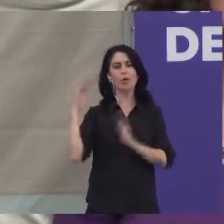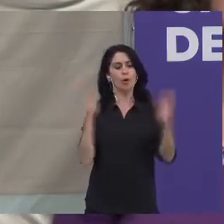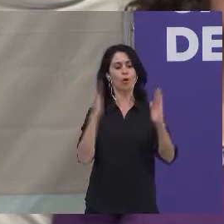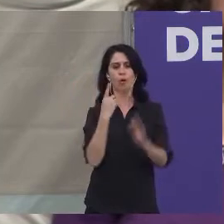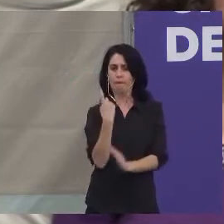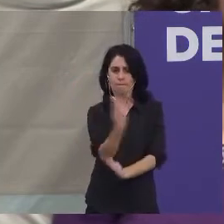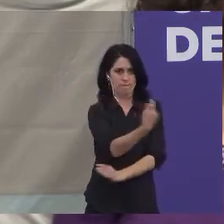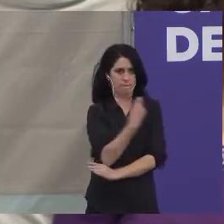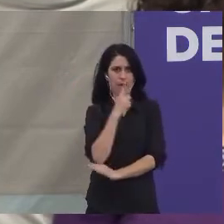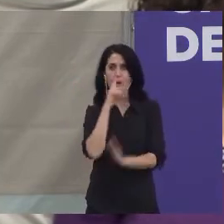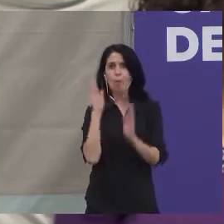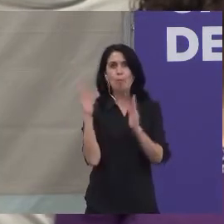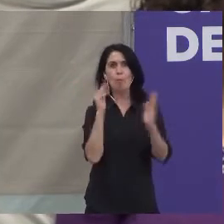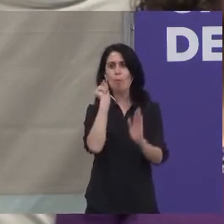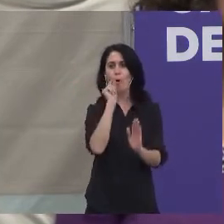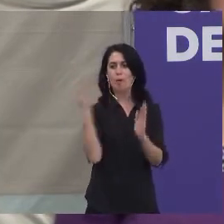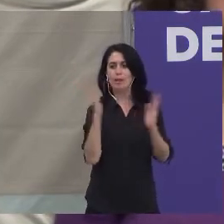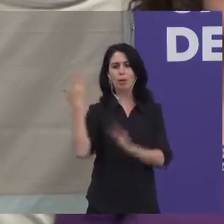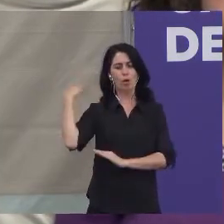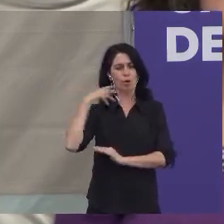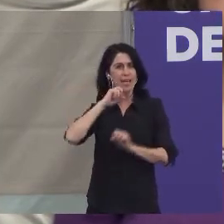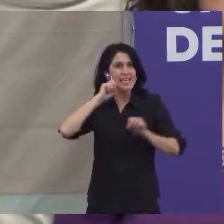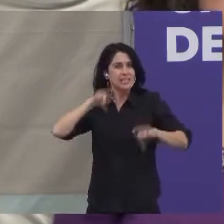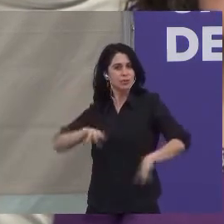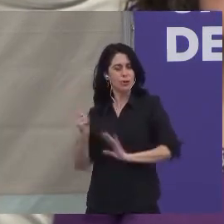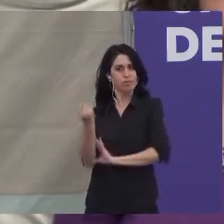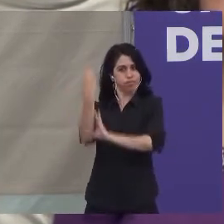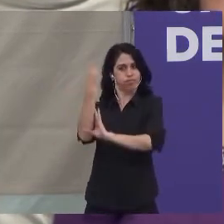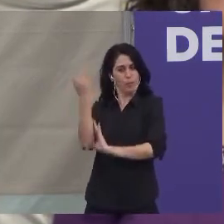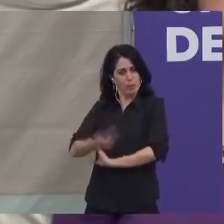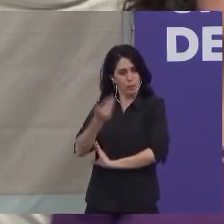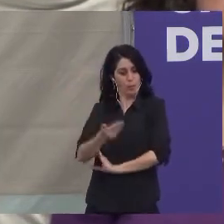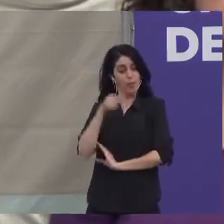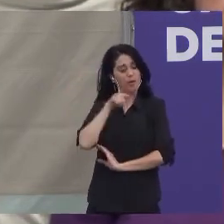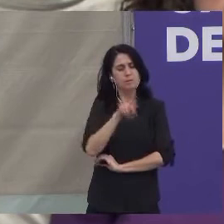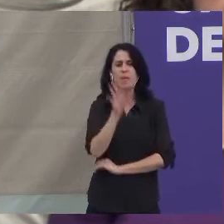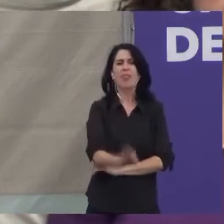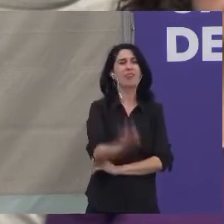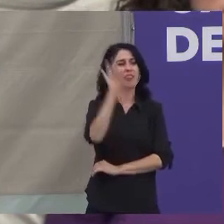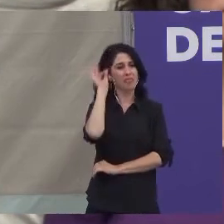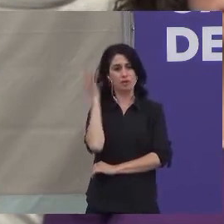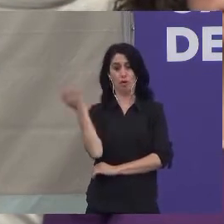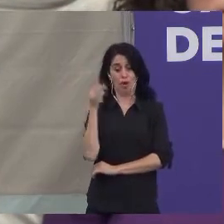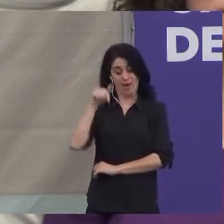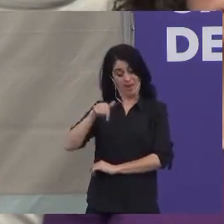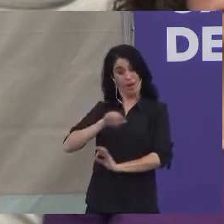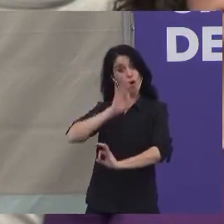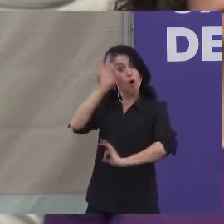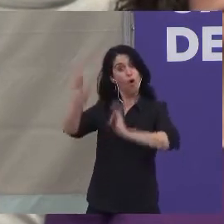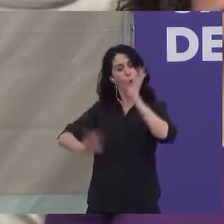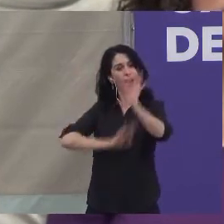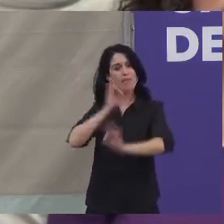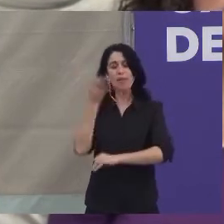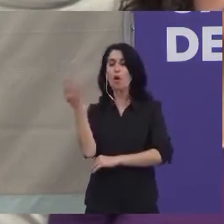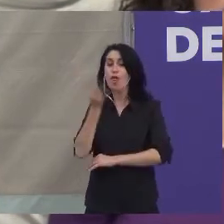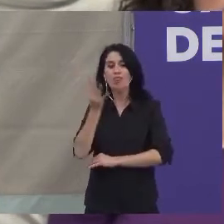moment històric, en un moment en el que varen prendre la decisió de que aquesta organització havia d'afrontar el